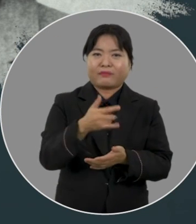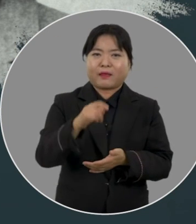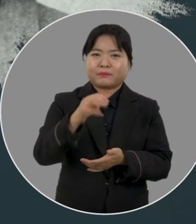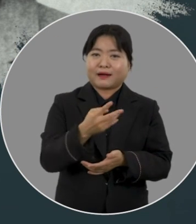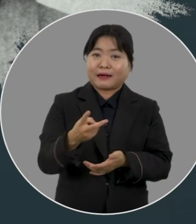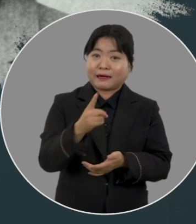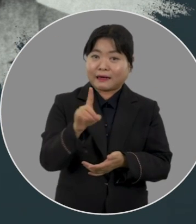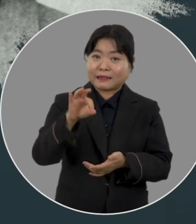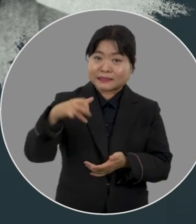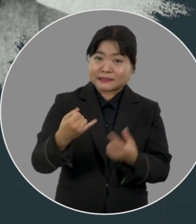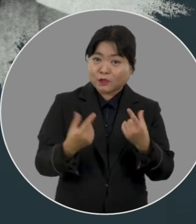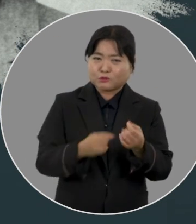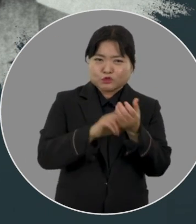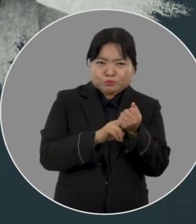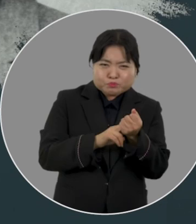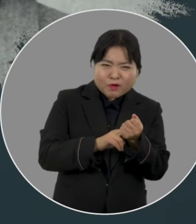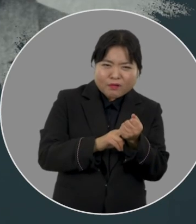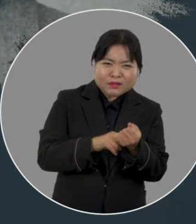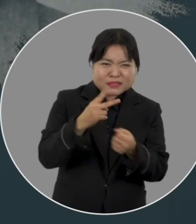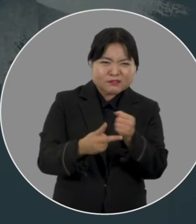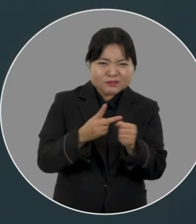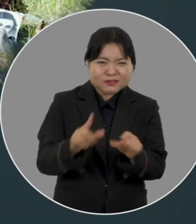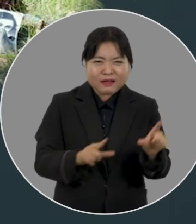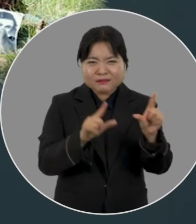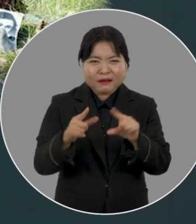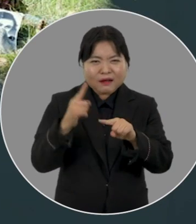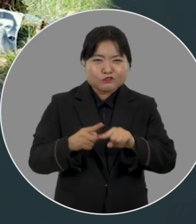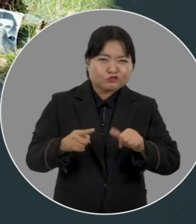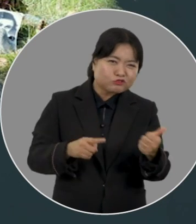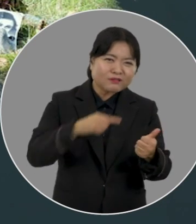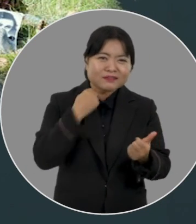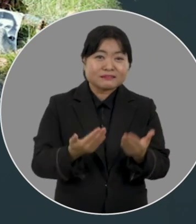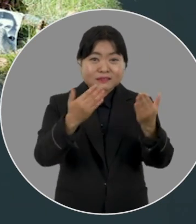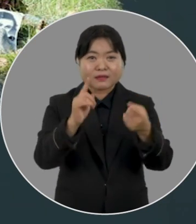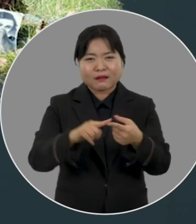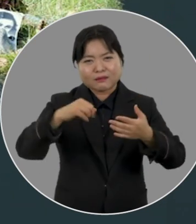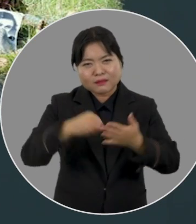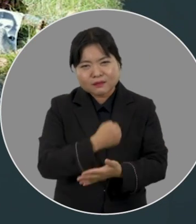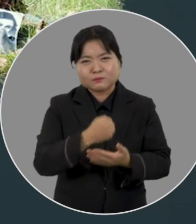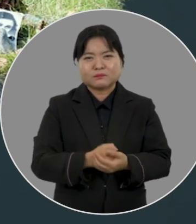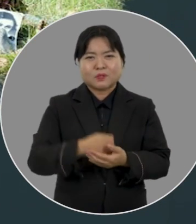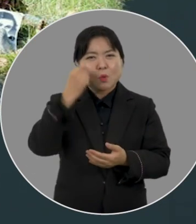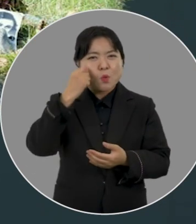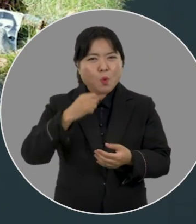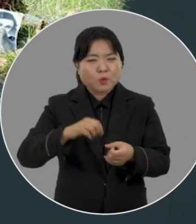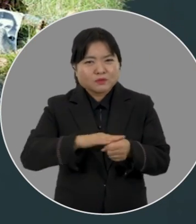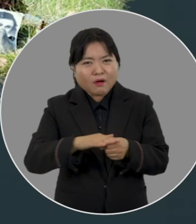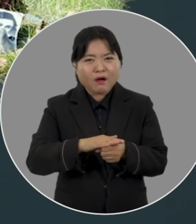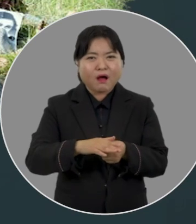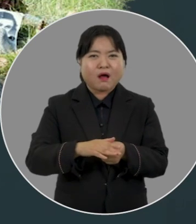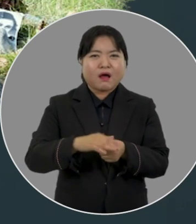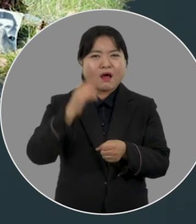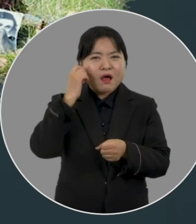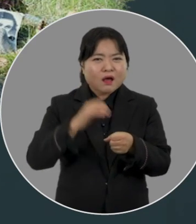숨어서 2년 지내다가 죽어갔던 그 희생에 대한 안타까움, 인정, 애도,